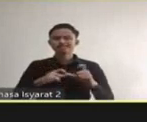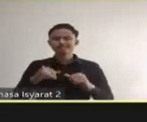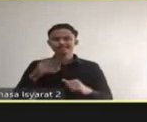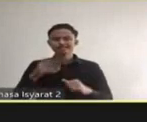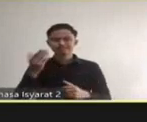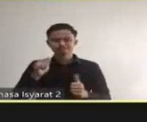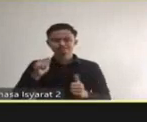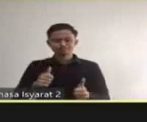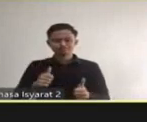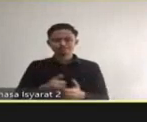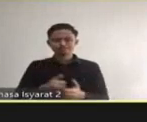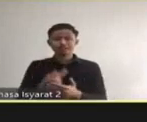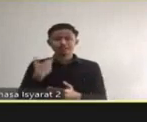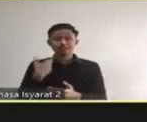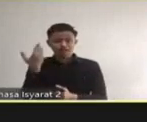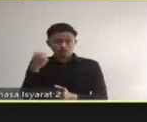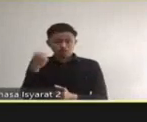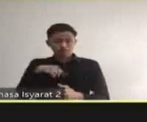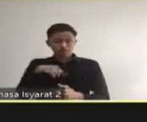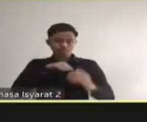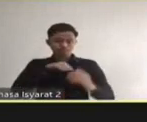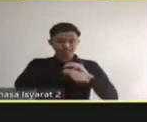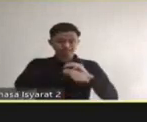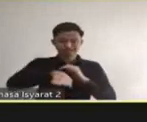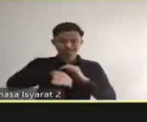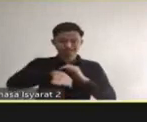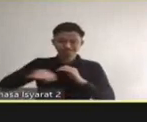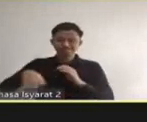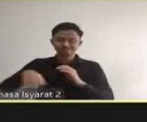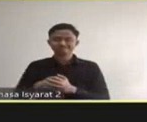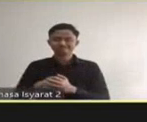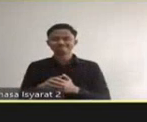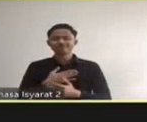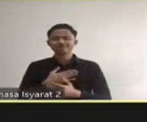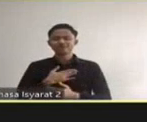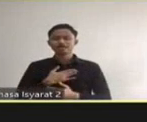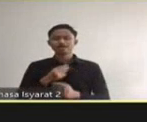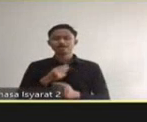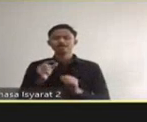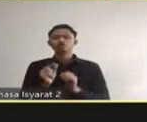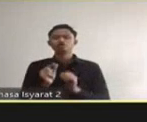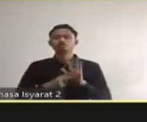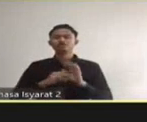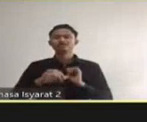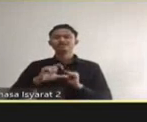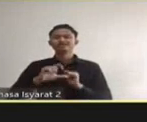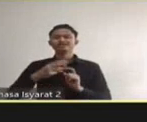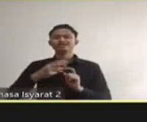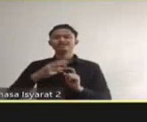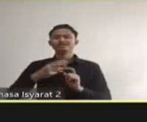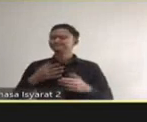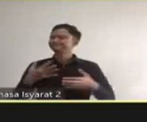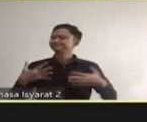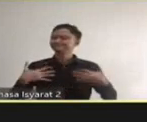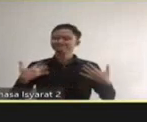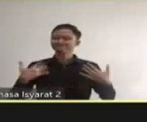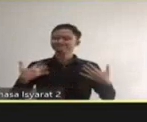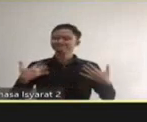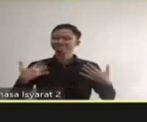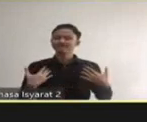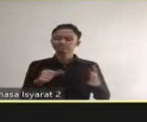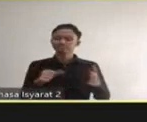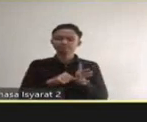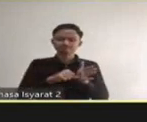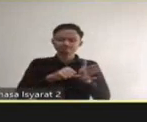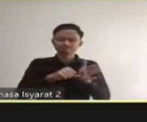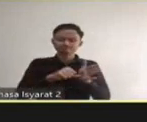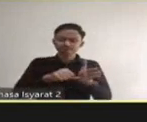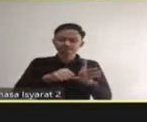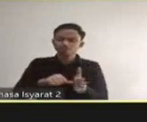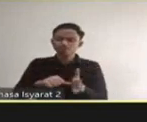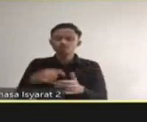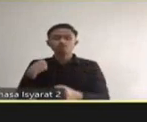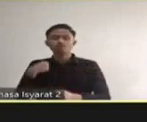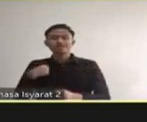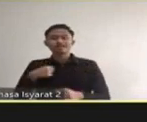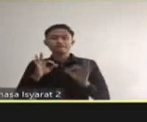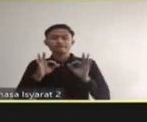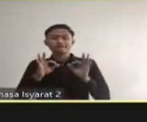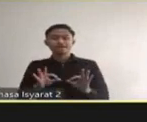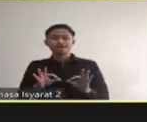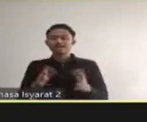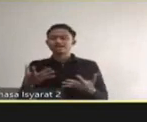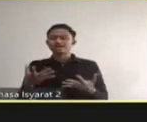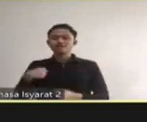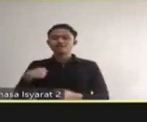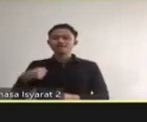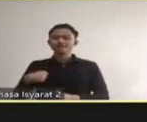kembali kami dari UNICEF dengan senang hati untuk bisa membantu dari Kementerian Pendidikan maupun Kementerian Agama